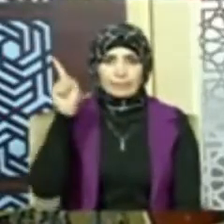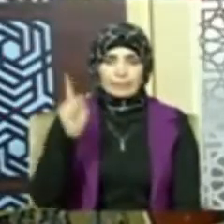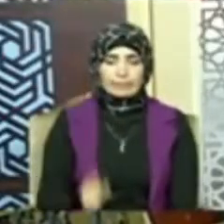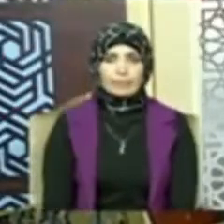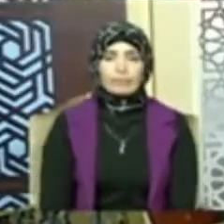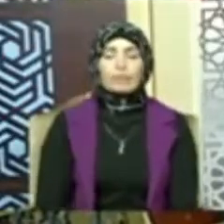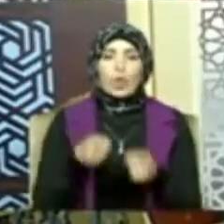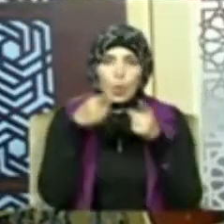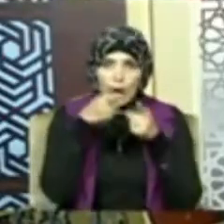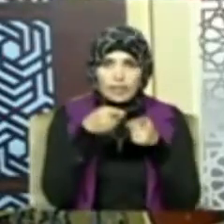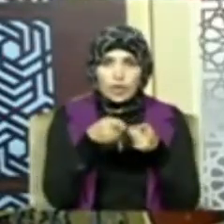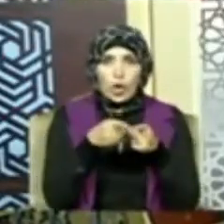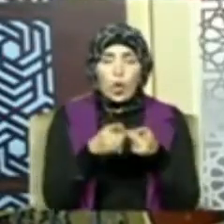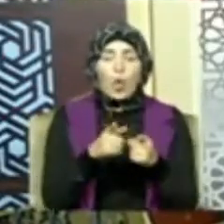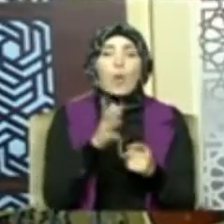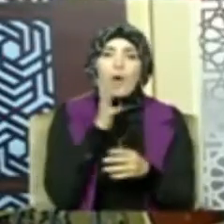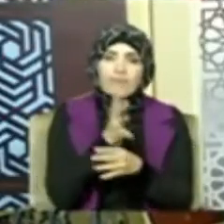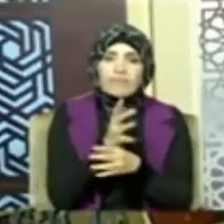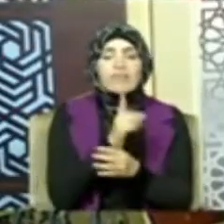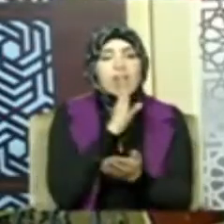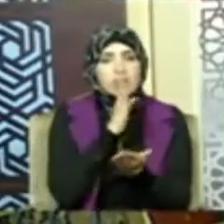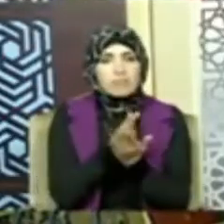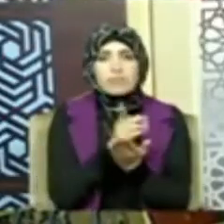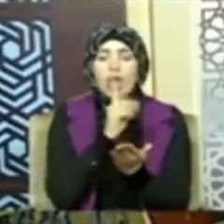وهذا هو التدين الحقيقي.